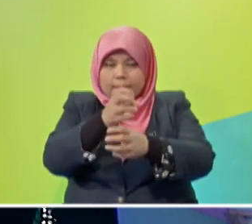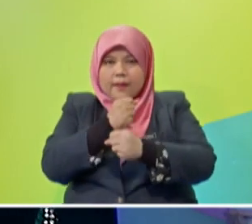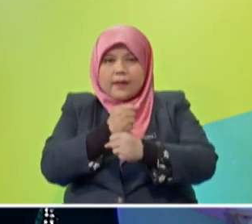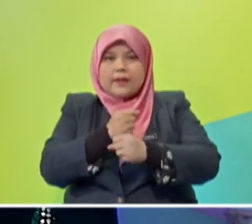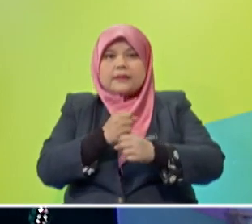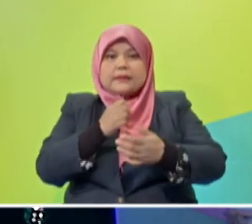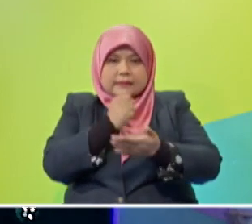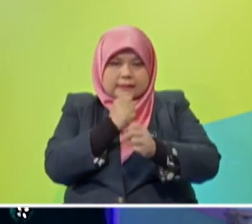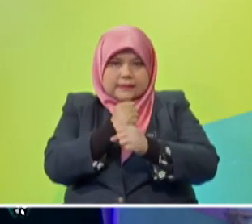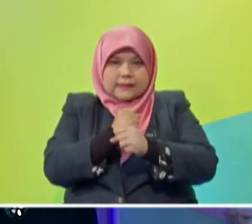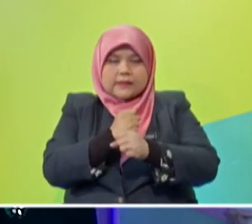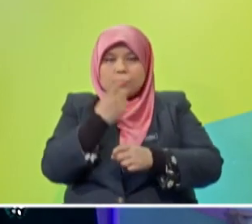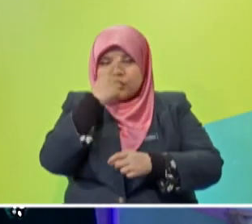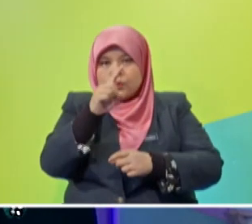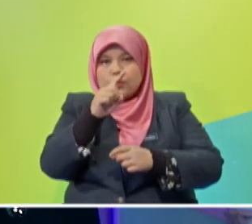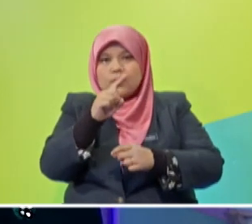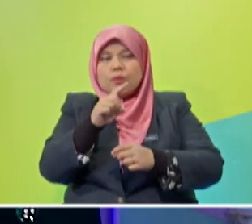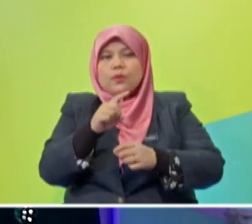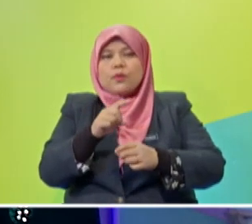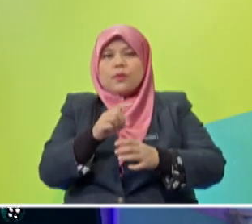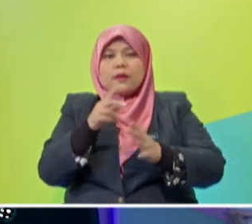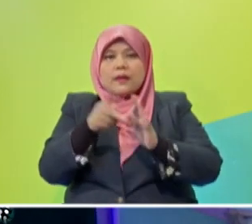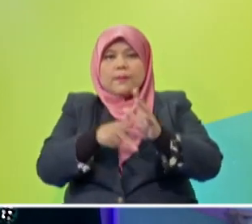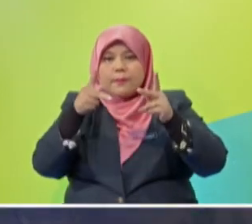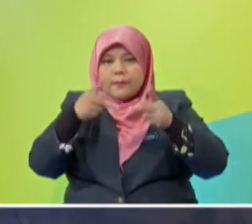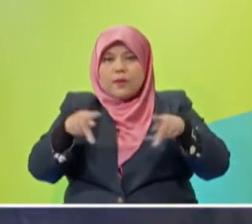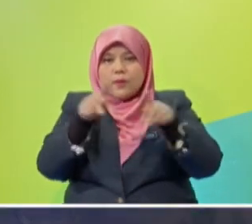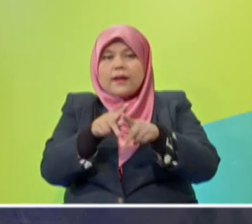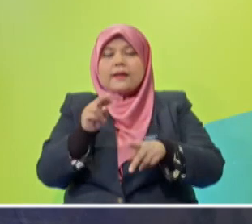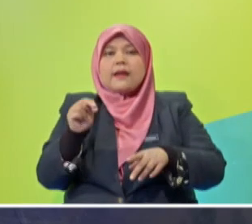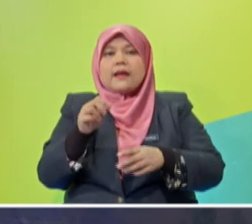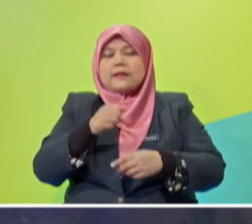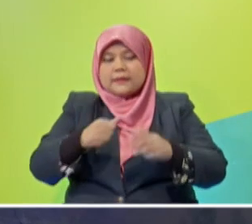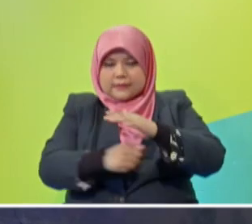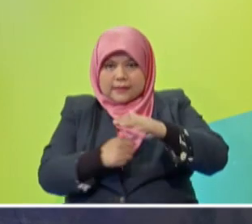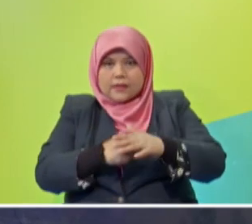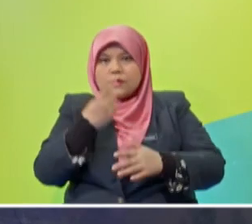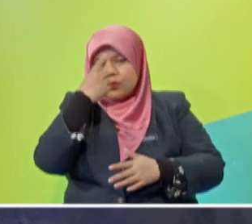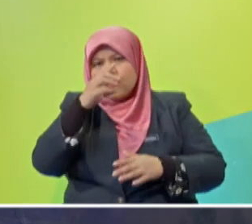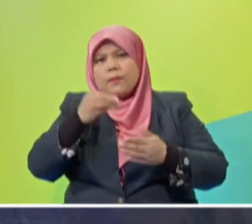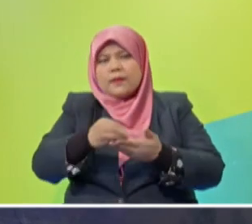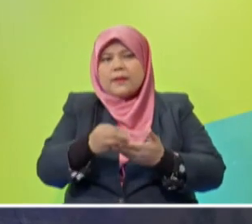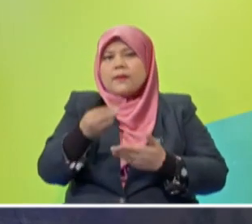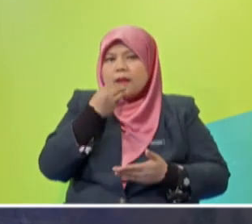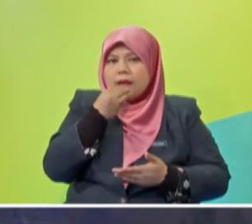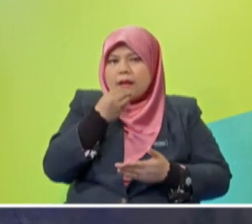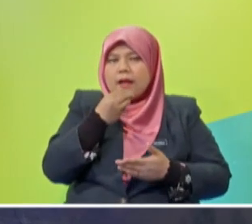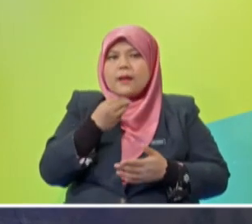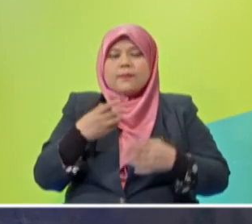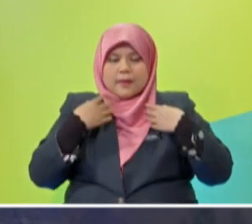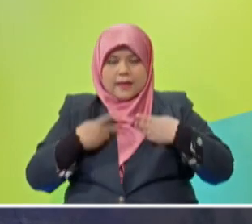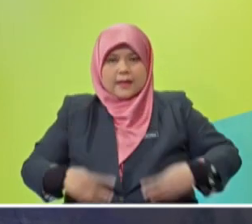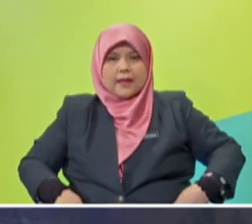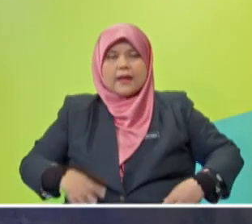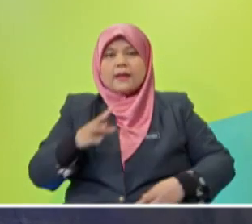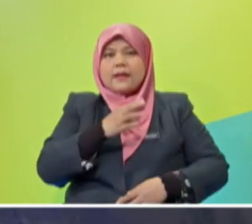dia ataupun untuk diri keluarga. Contohnya membeli makanan, okey, membeli pakaian, memiliki tempat rumah, tempat tinggal,